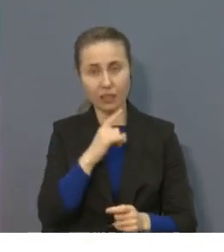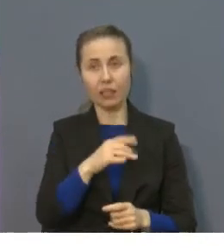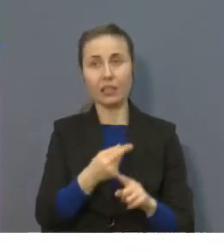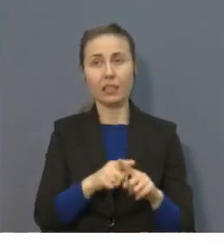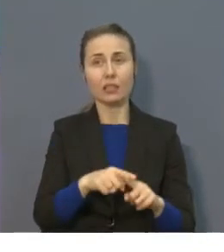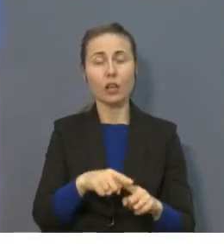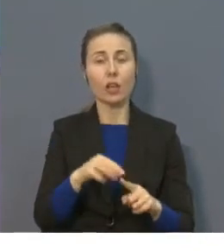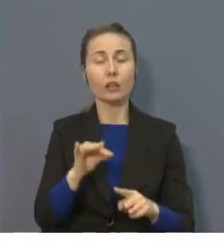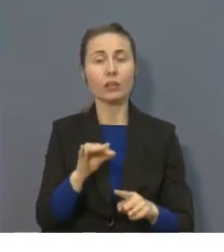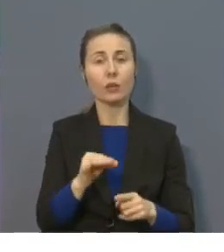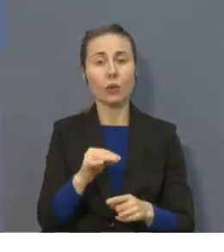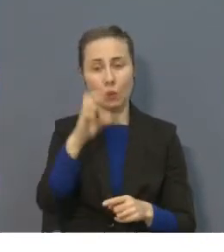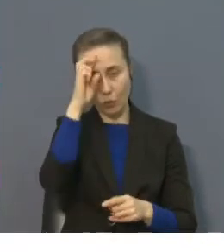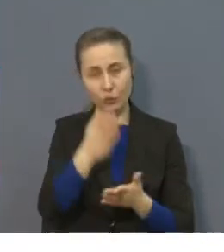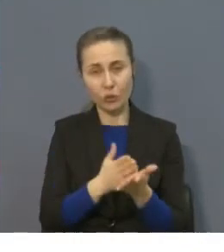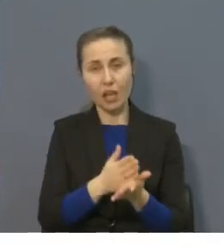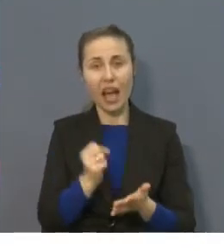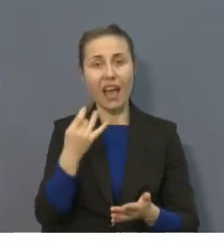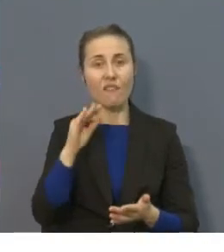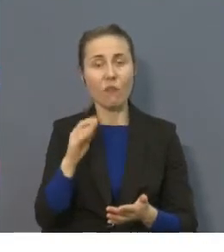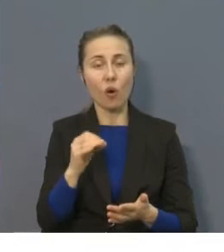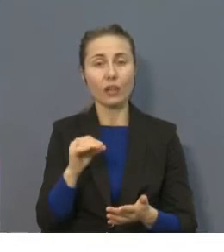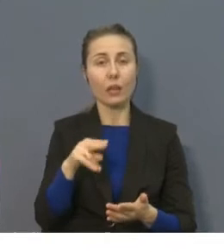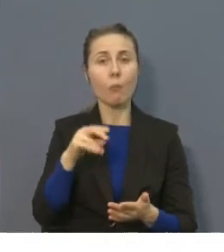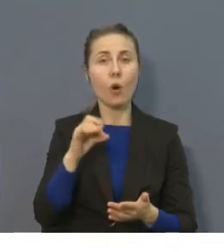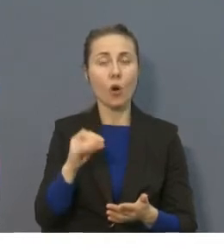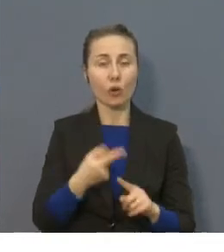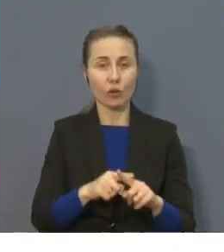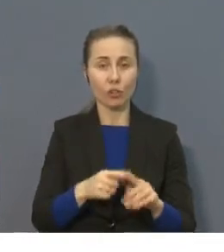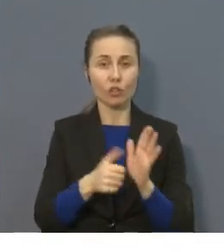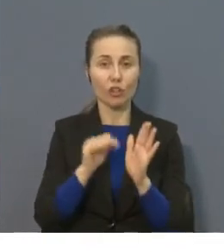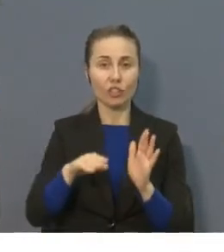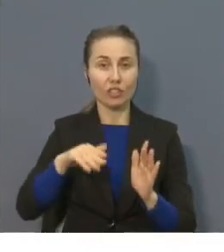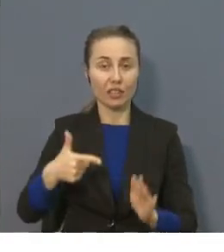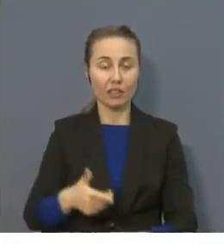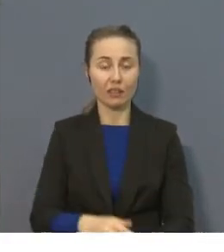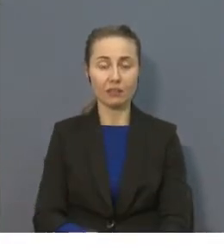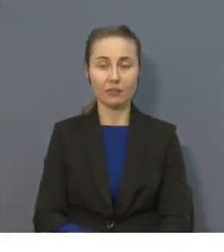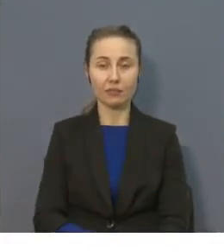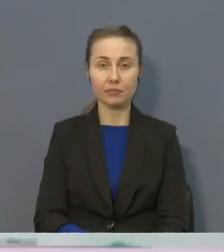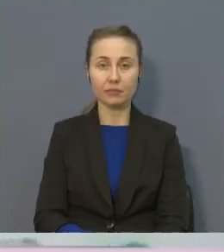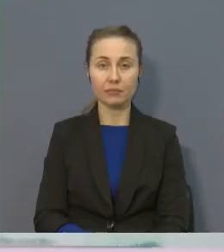Pro ұялы телефоны болды. Тілек Қайыржан, Аслан Абуталипов, Азамат Бекмағамбетов, Жамбыл Балтаев, Көкше ақпарат.